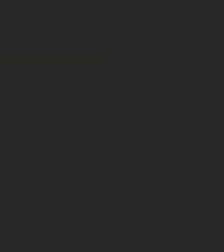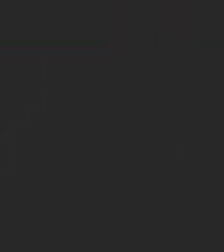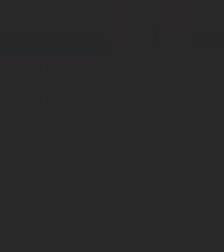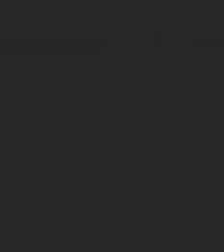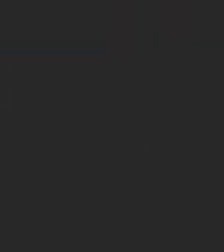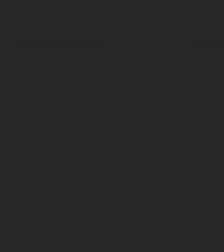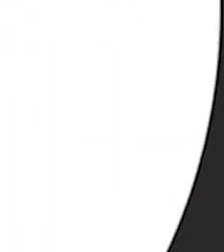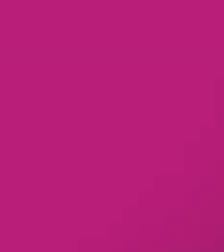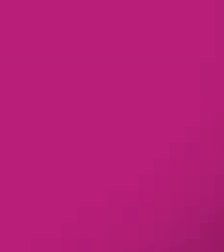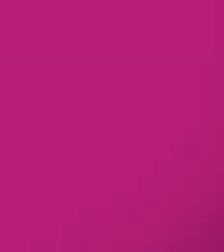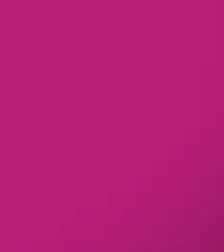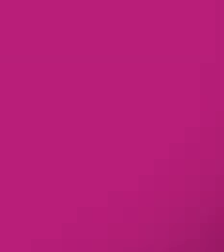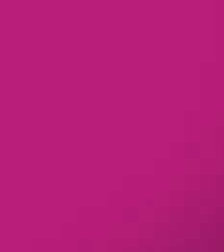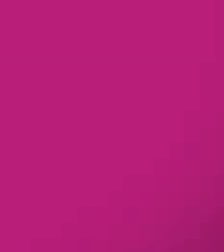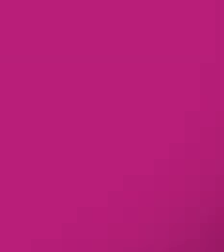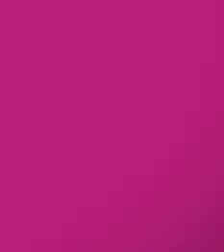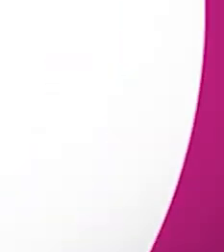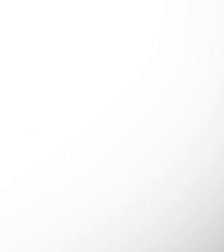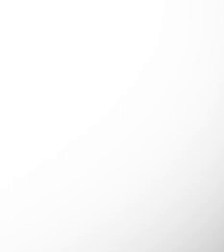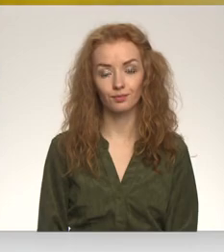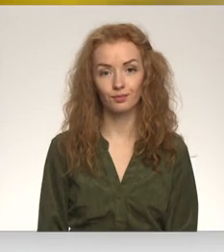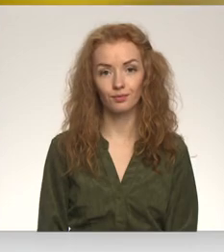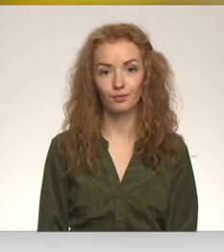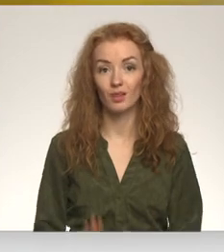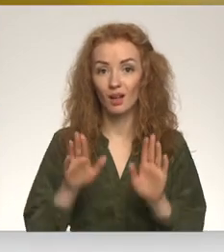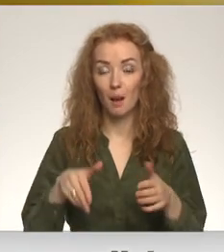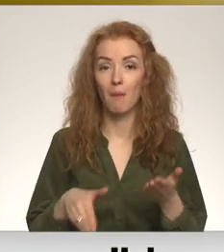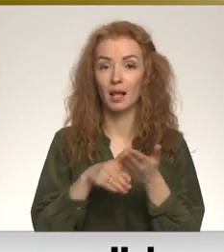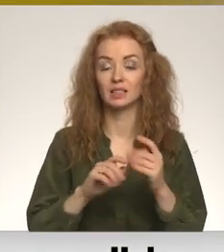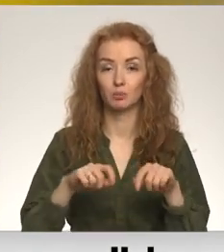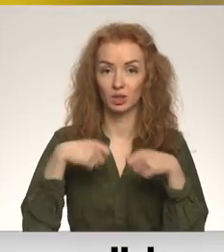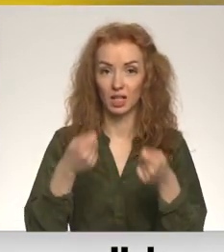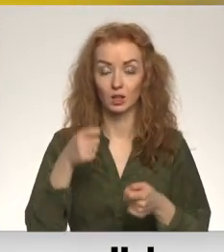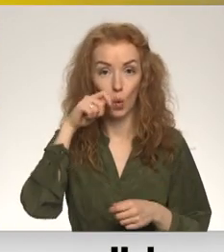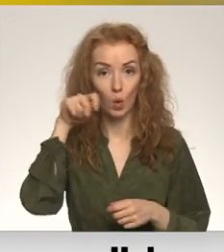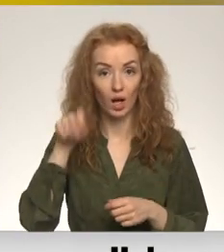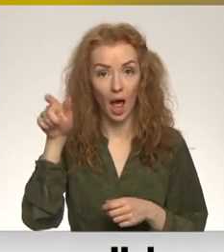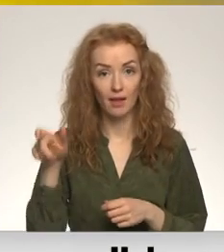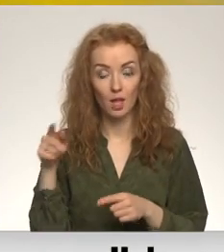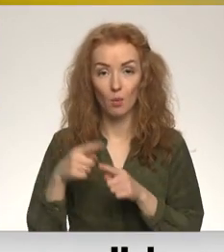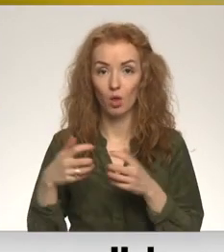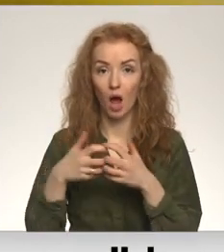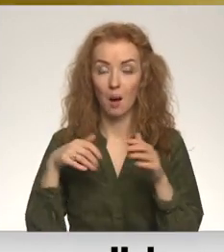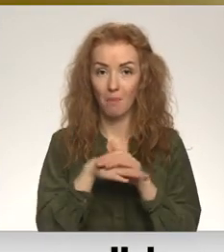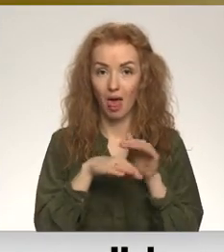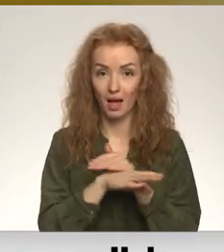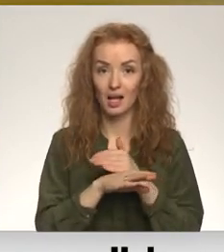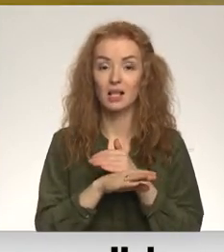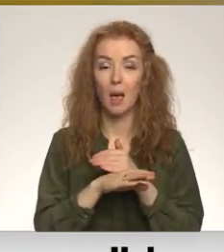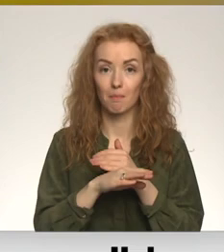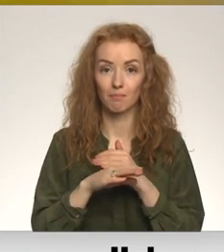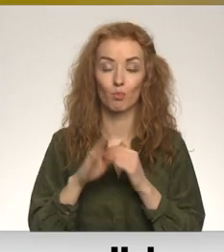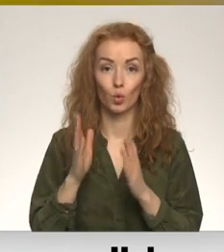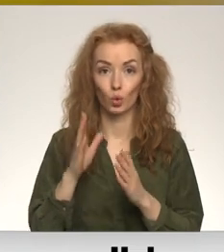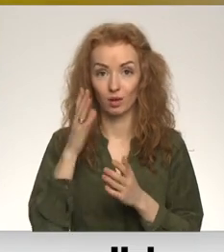Re! Viss ēters ir te! Lai palīdzības sniedzēji Ukraiņiem un kara bēgļi, kam tā vajadzīga satiktos,